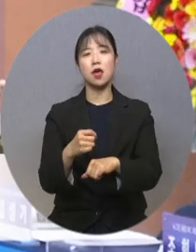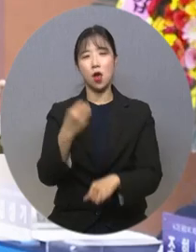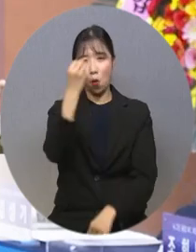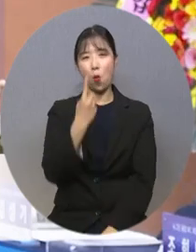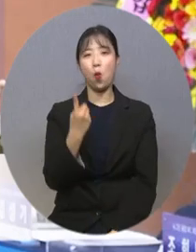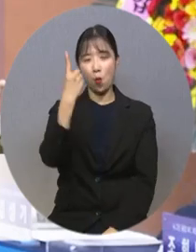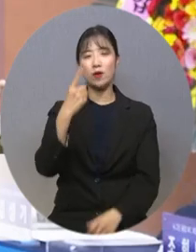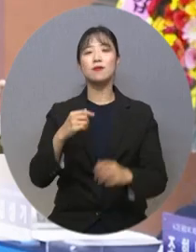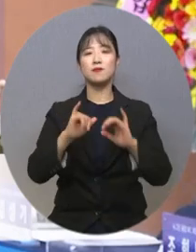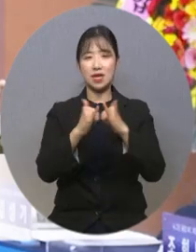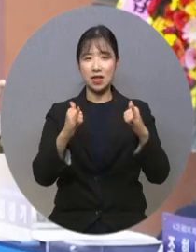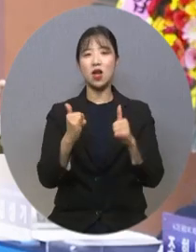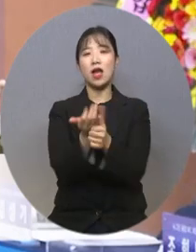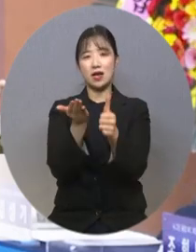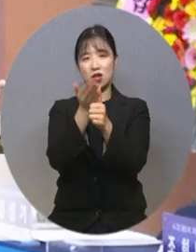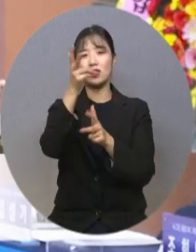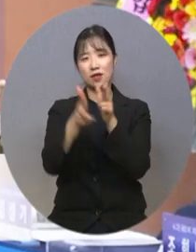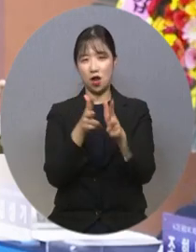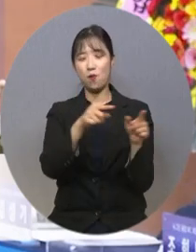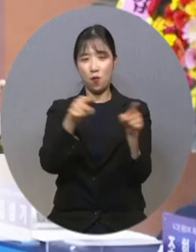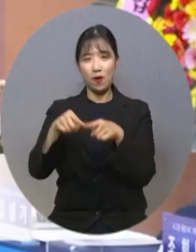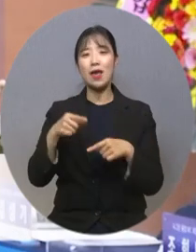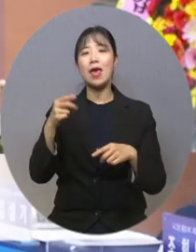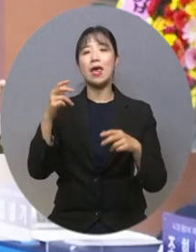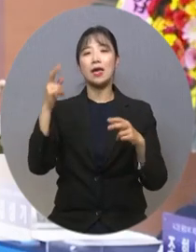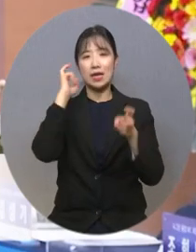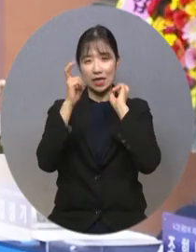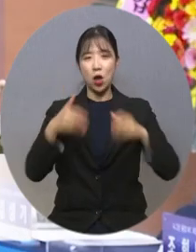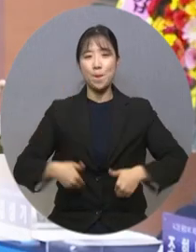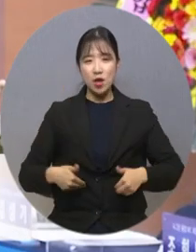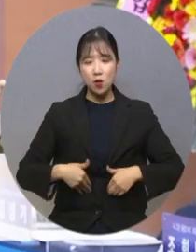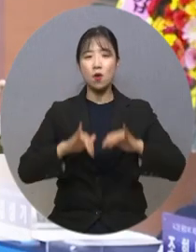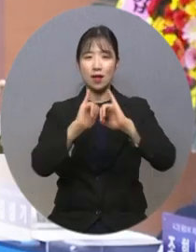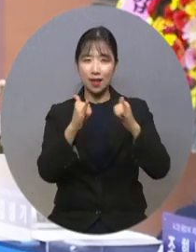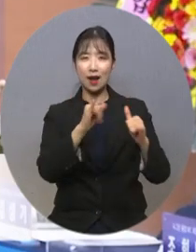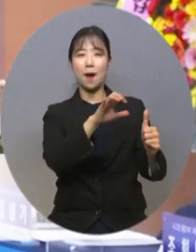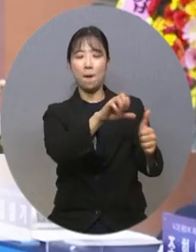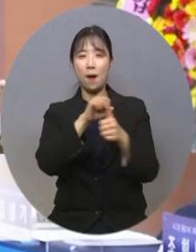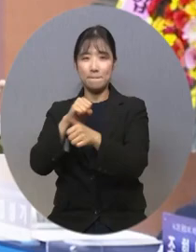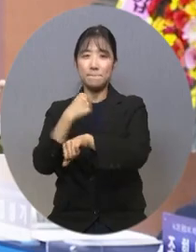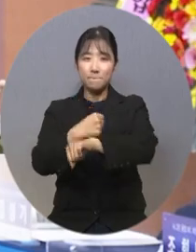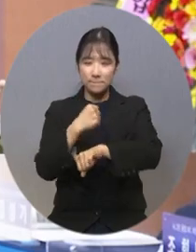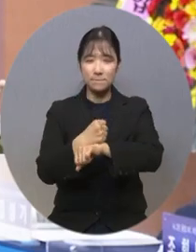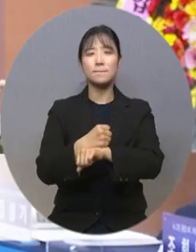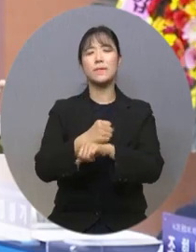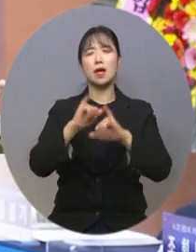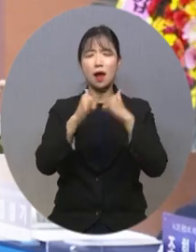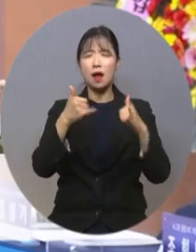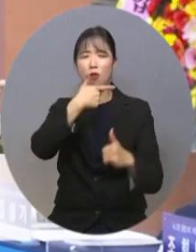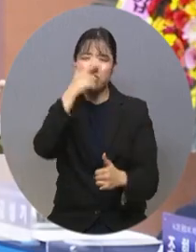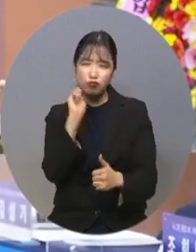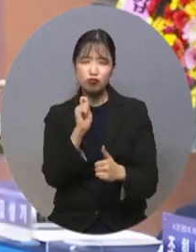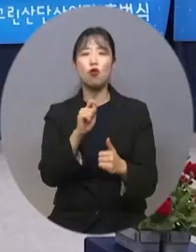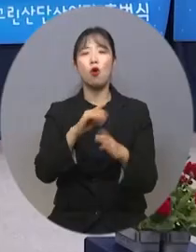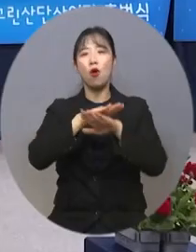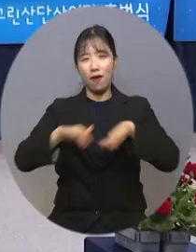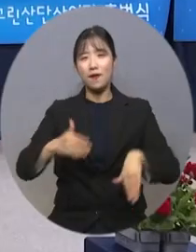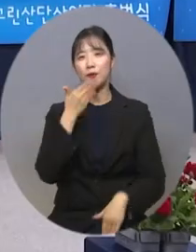양성 사업을 통해 기업이 필요로 하는 인력을 확보하여 인력난 해소에도 도움이 될 것으로 생각을